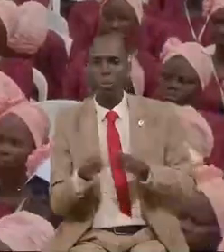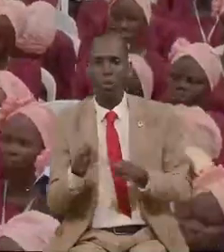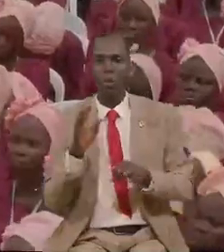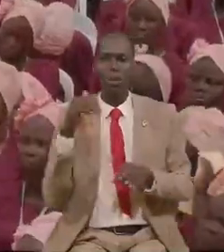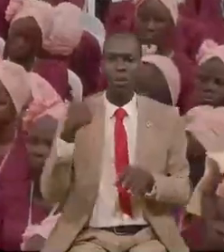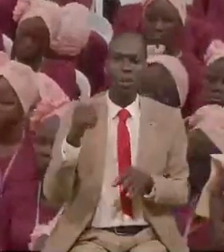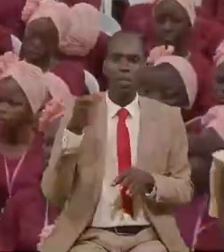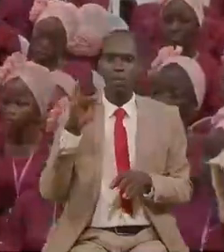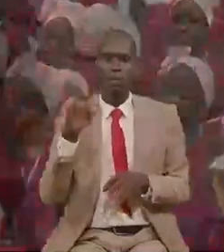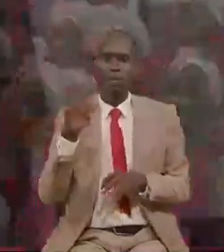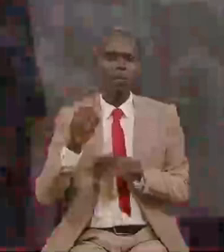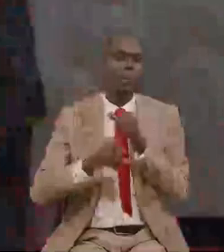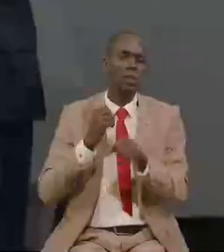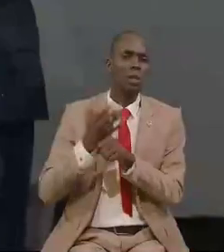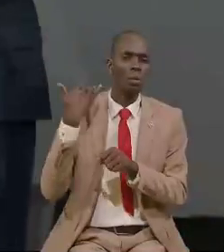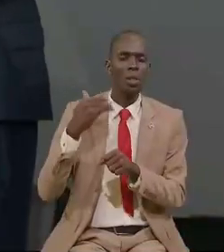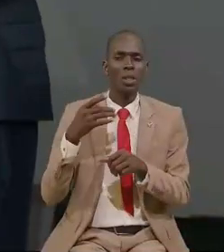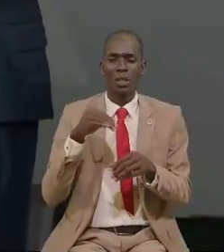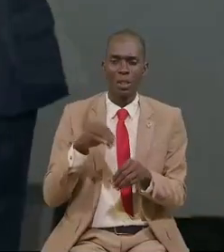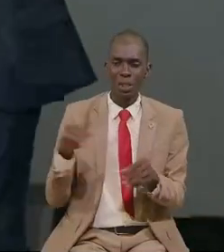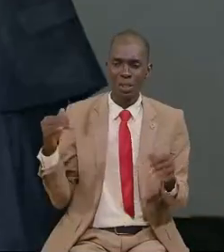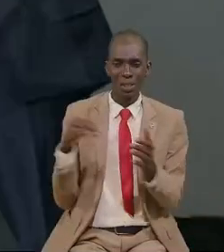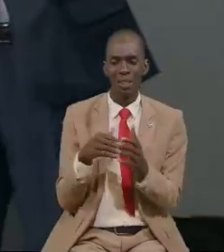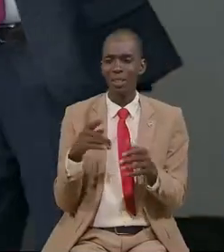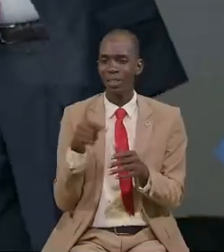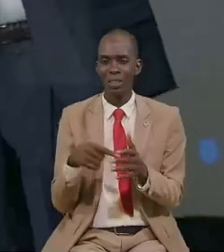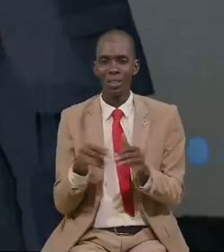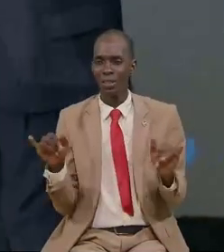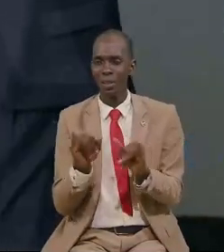jusqu'à tel défi, c'est de la même manière que tu réagis aujourd'hui.